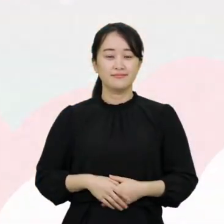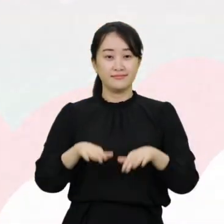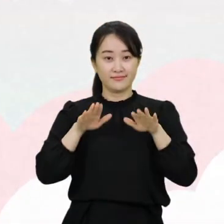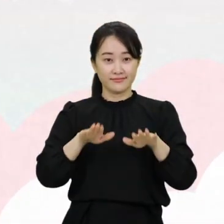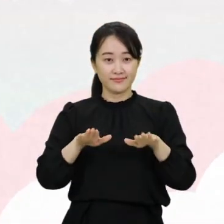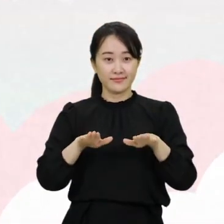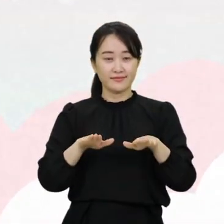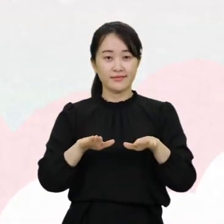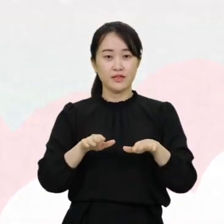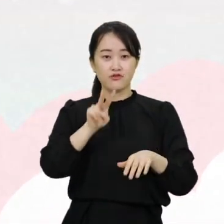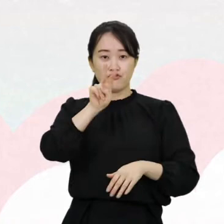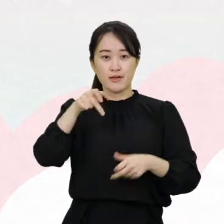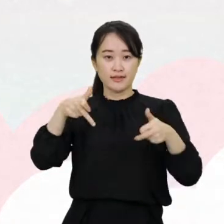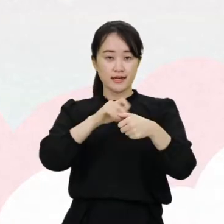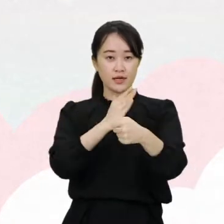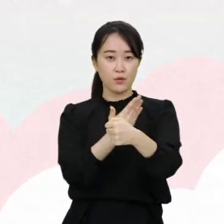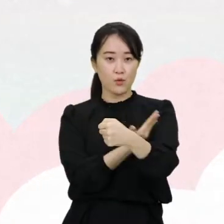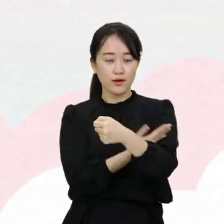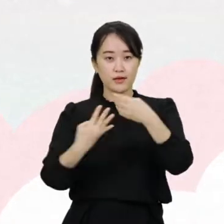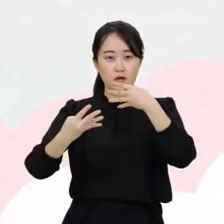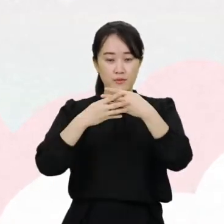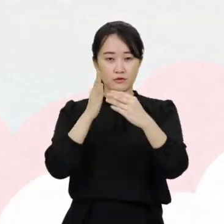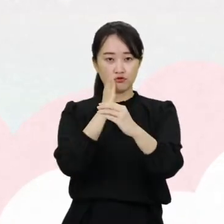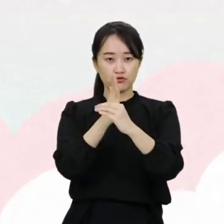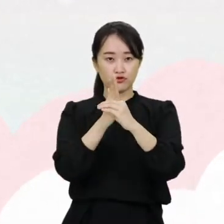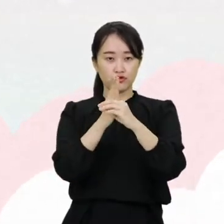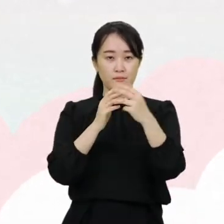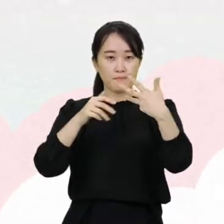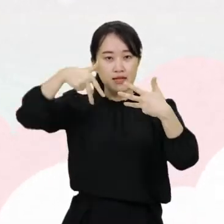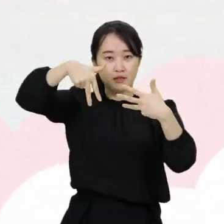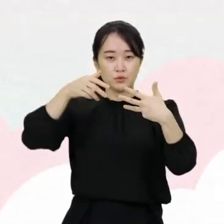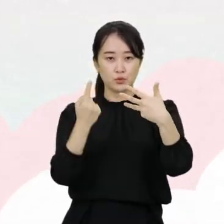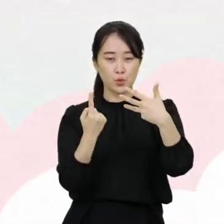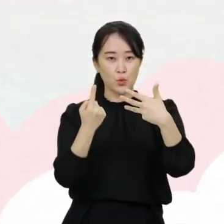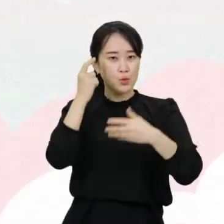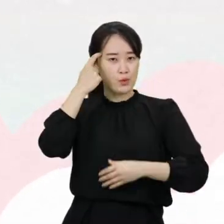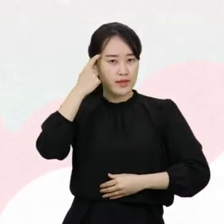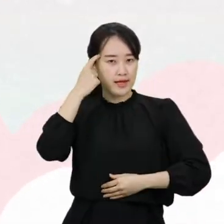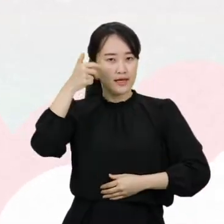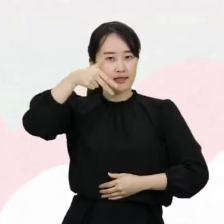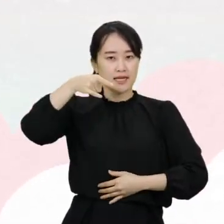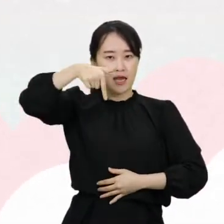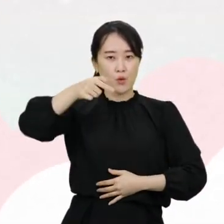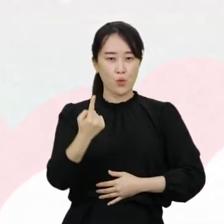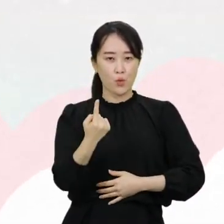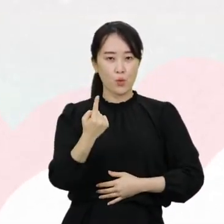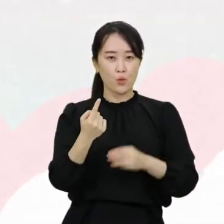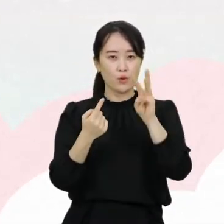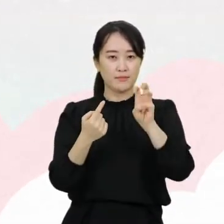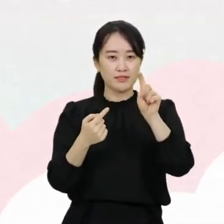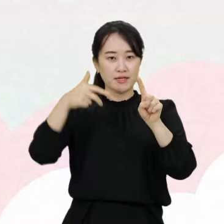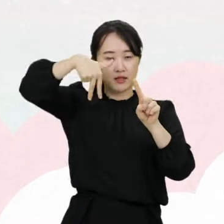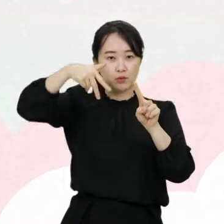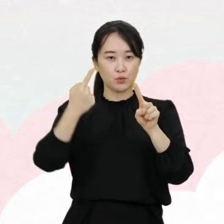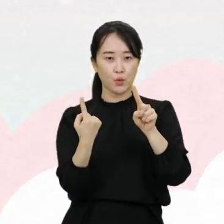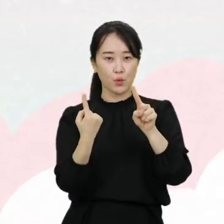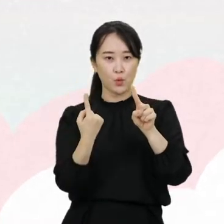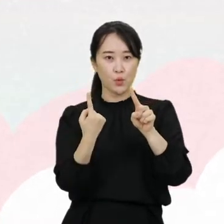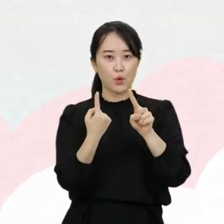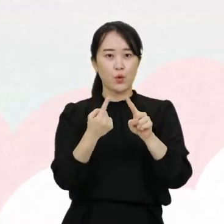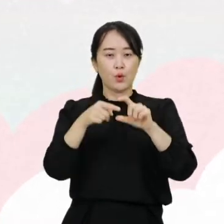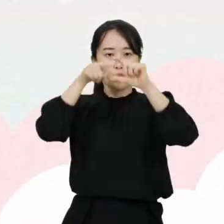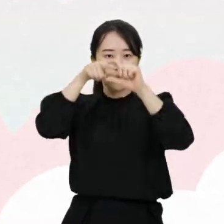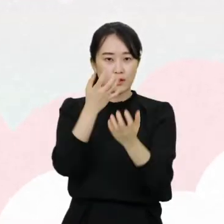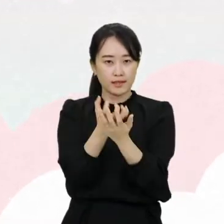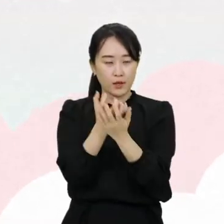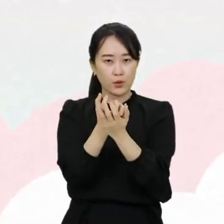이번 시간에는 유엔 장애인 권리 협약 중 제8조 인식체구, 제31조 통계와